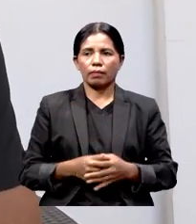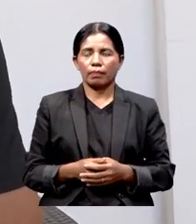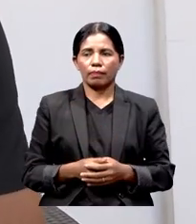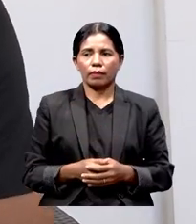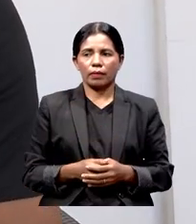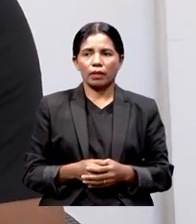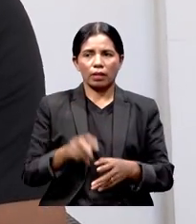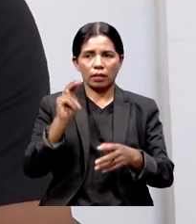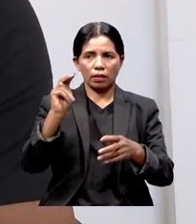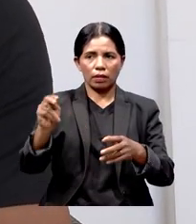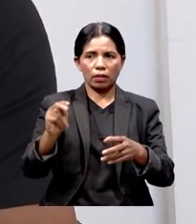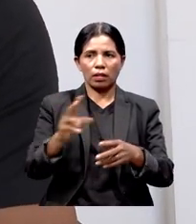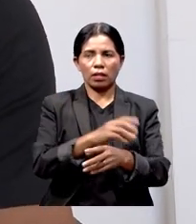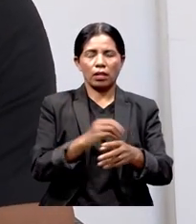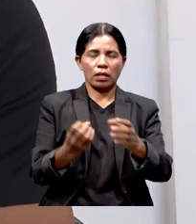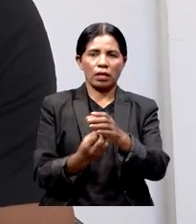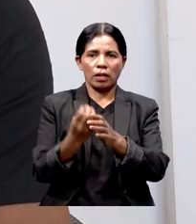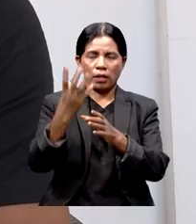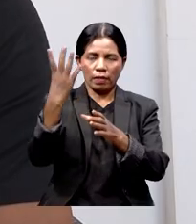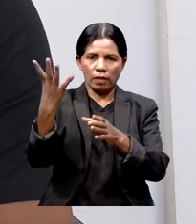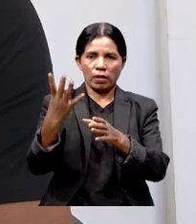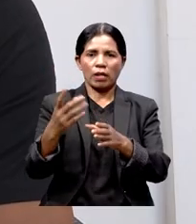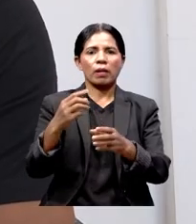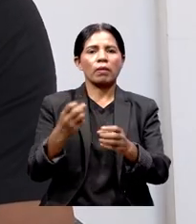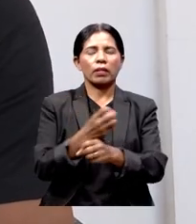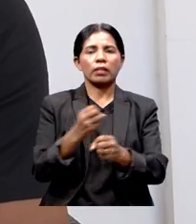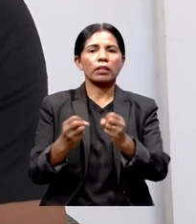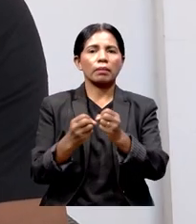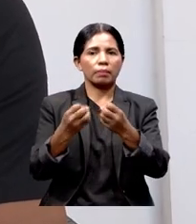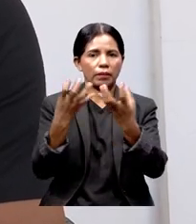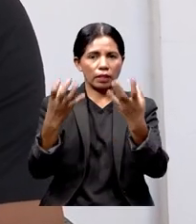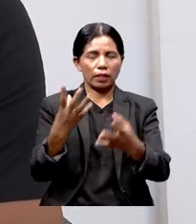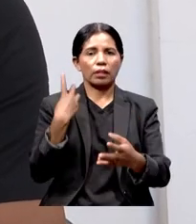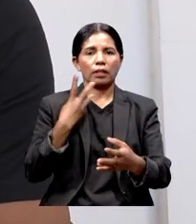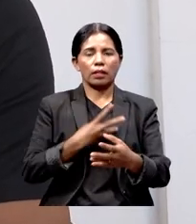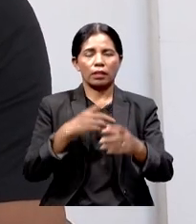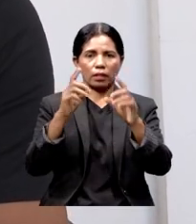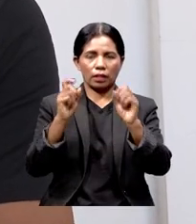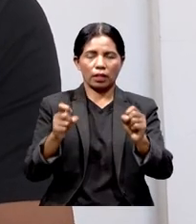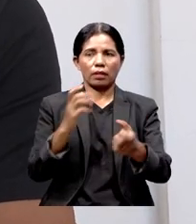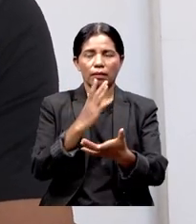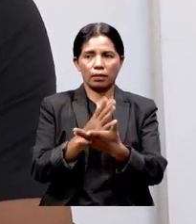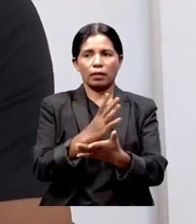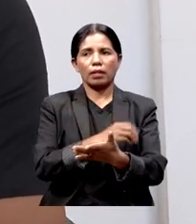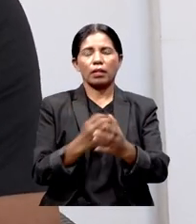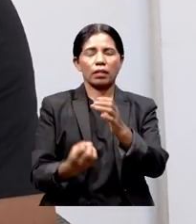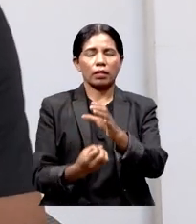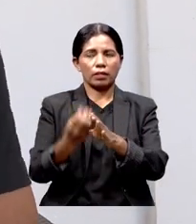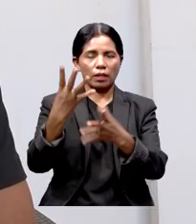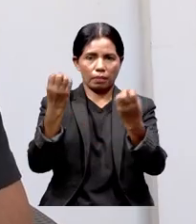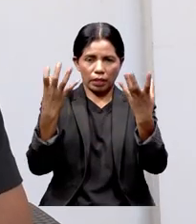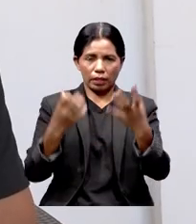ba oin maknini ya vulkani neni vulkanu neni konnia itu bahasa dan debu konnia sai